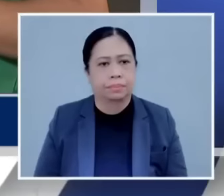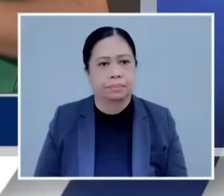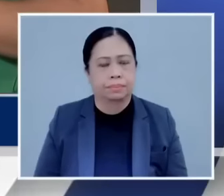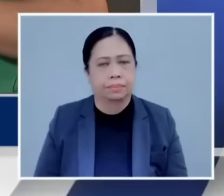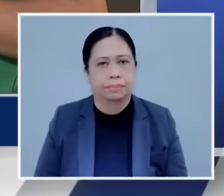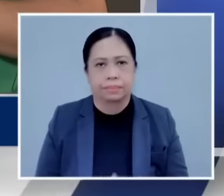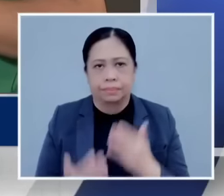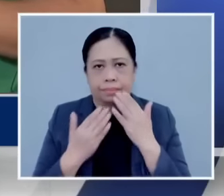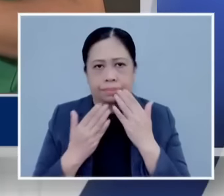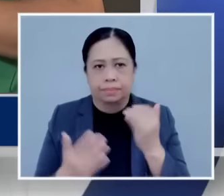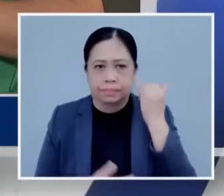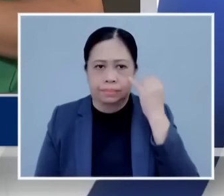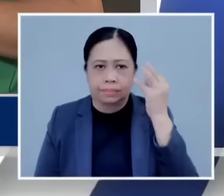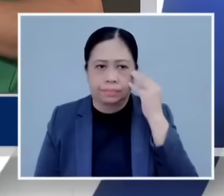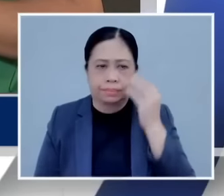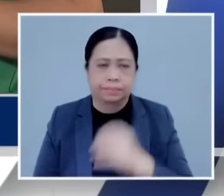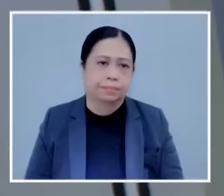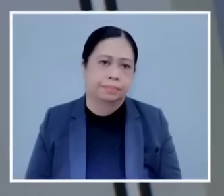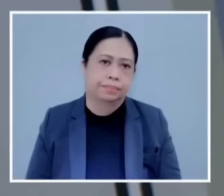salamat, Johnson Manabat.